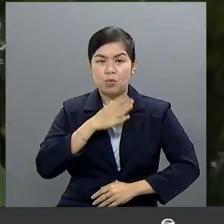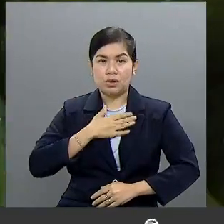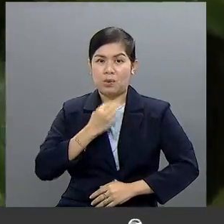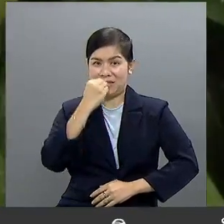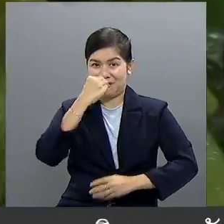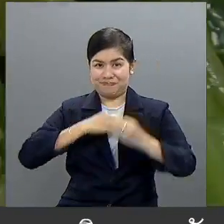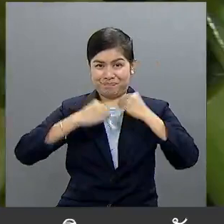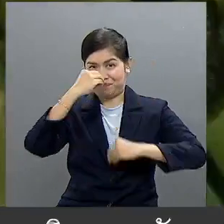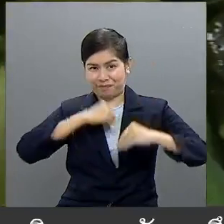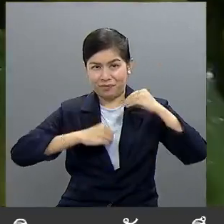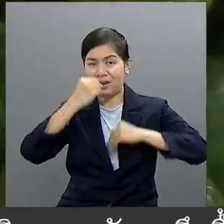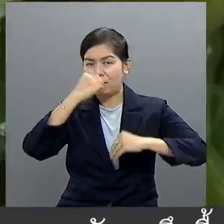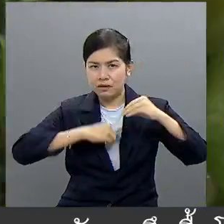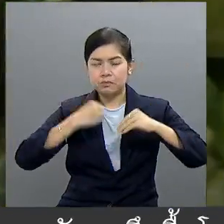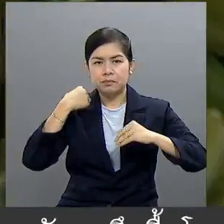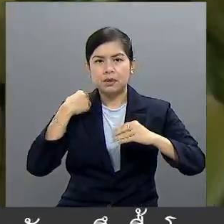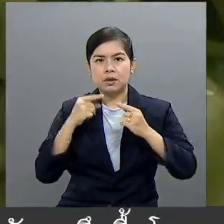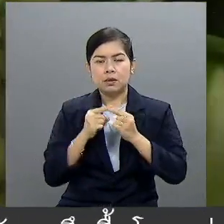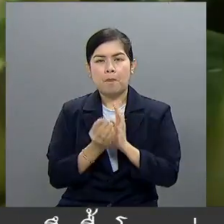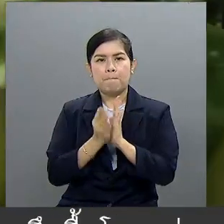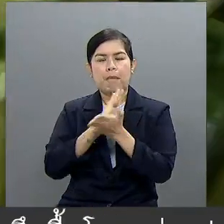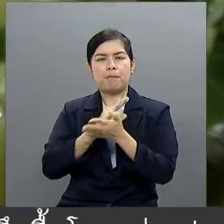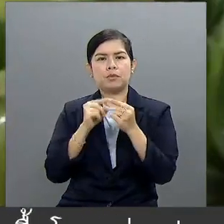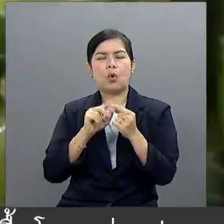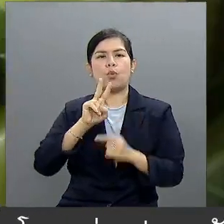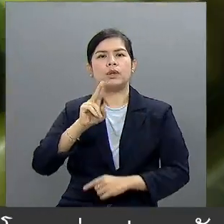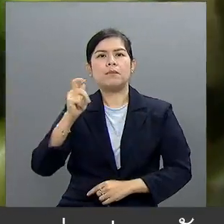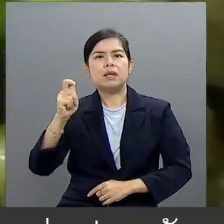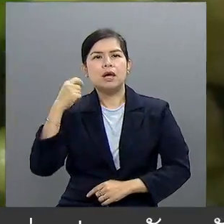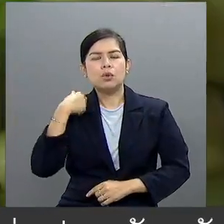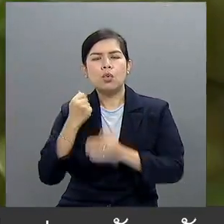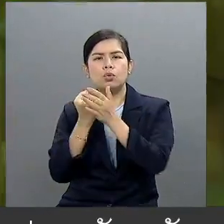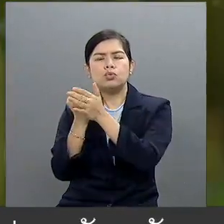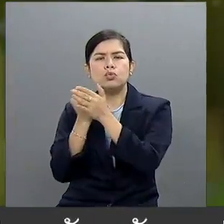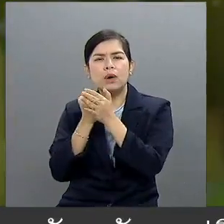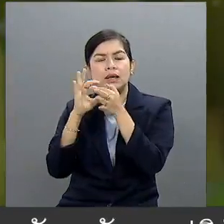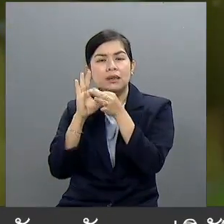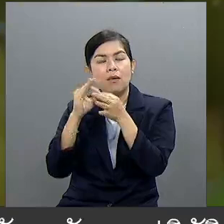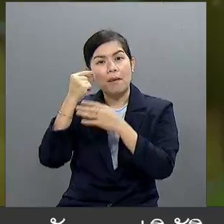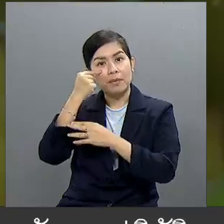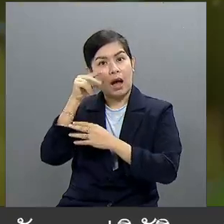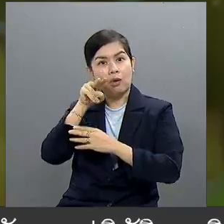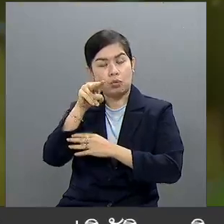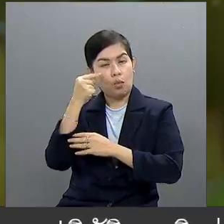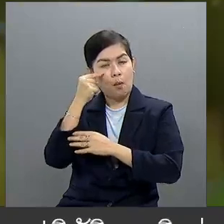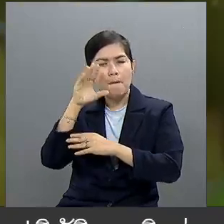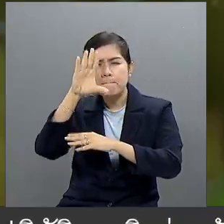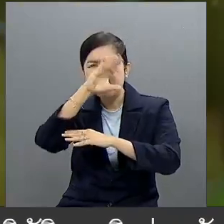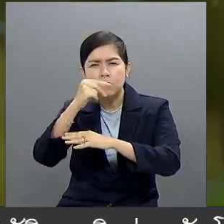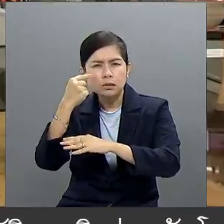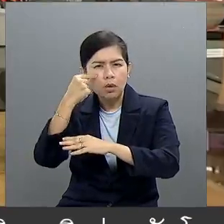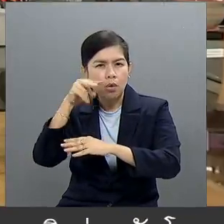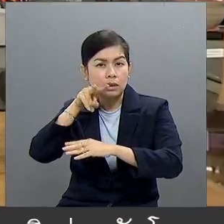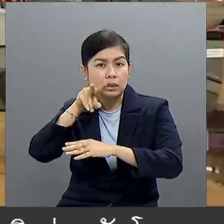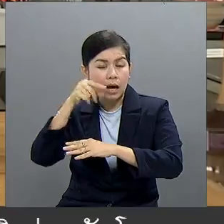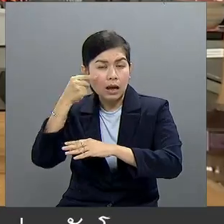บุ้งนะคะเขาจะกลายเป็นวิตามิน A ลดความเสื่อมของจอประสาทตาทำให้เรามองเห็นในที่มืดชัดเจนนอกจากนั้นนะคะส่วนประ